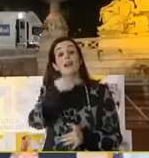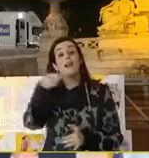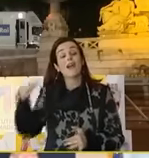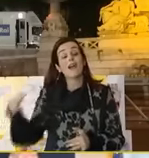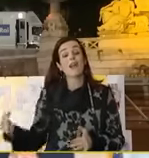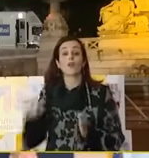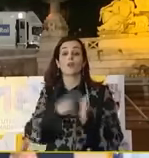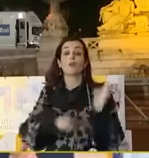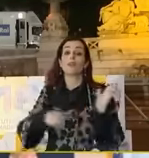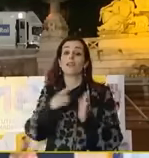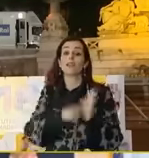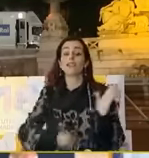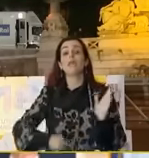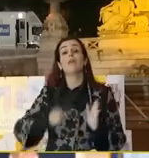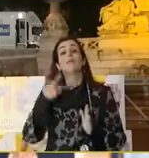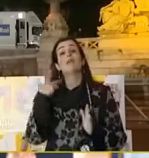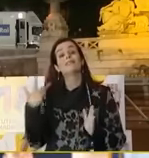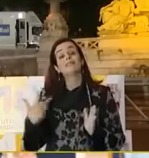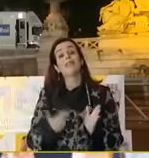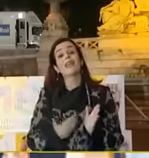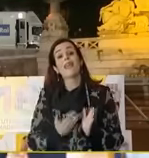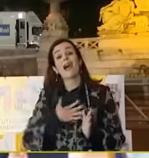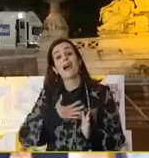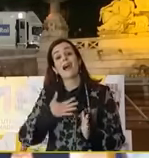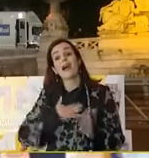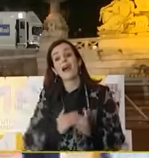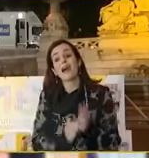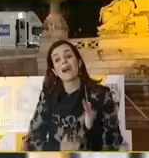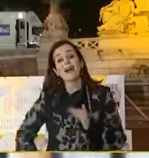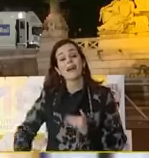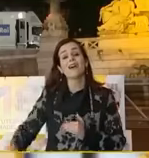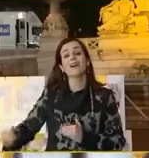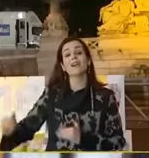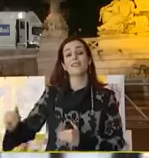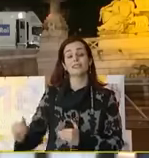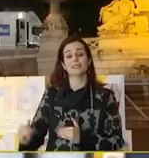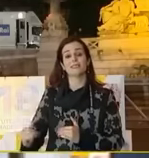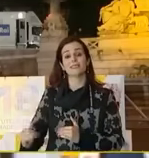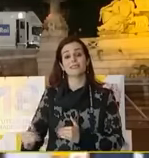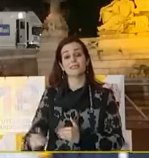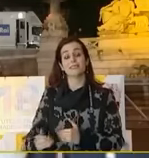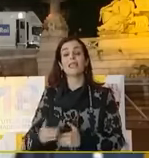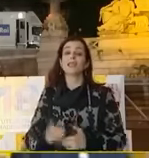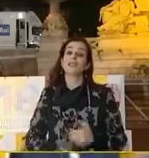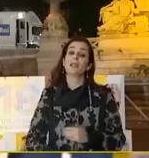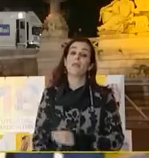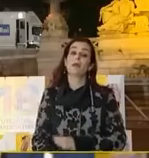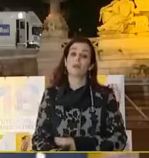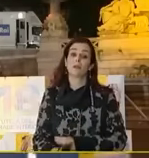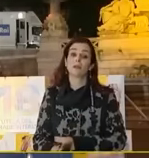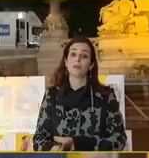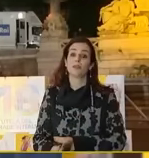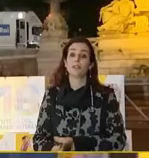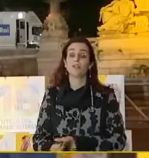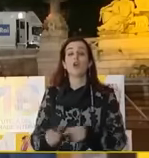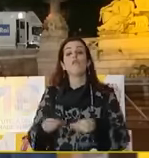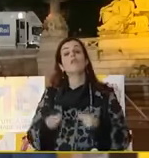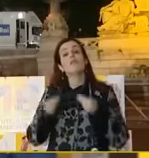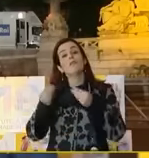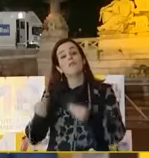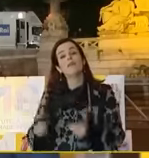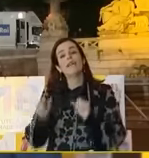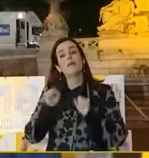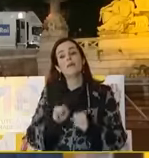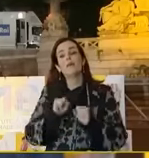per i primi 3 anni di vita del bambino. E vogliamo dare degli sgravi fiscali a quelle imprese che investono nelle mamme, perché